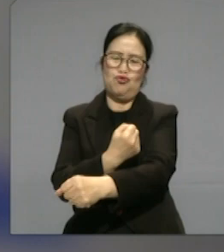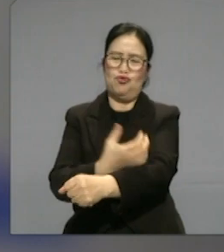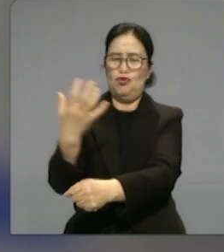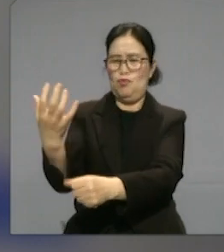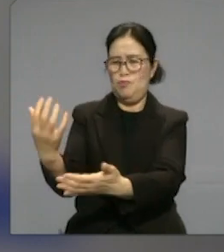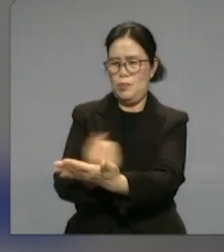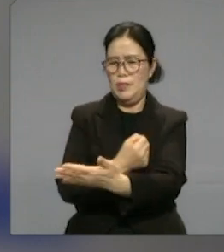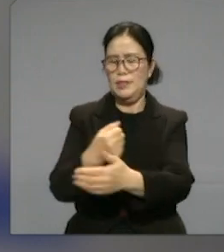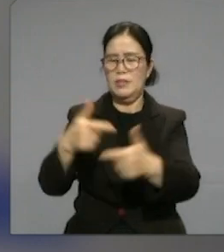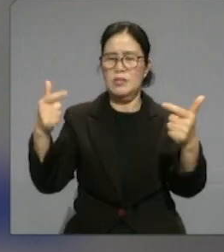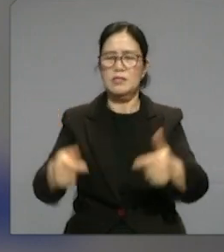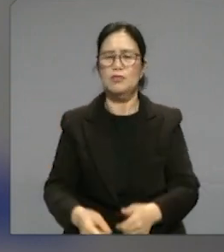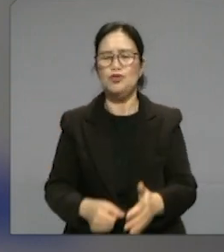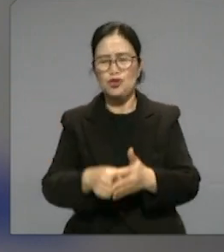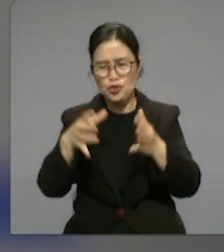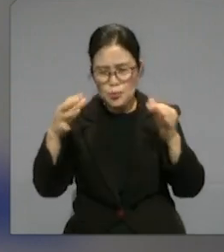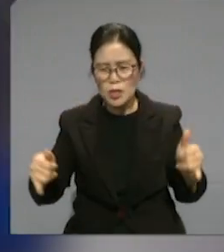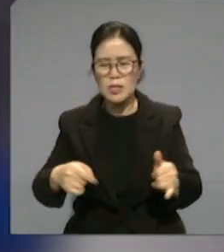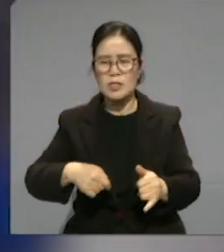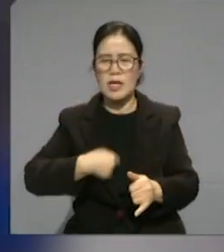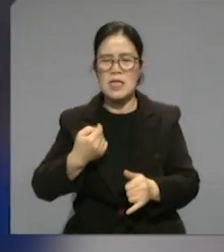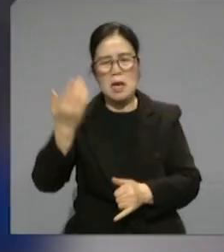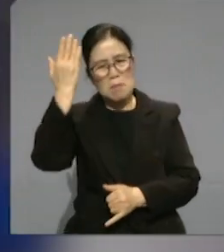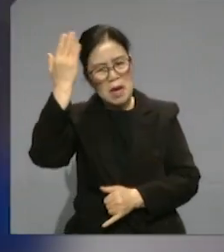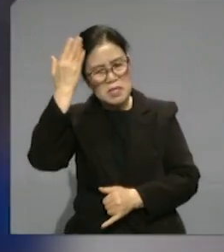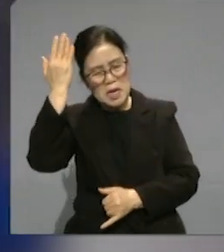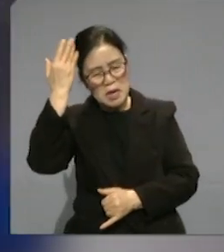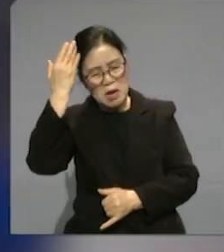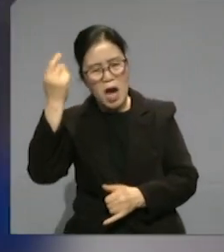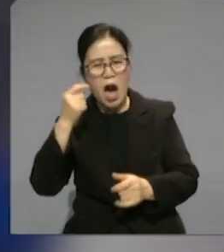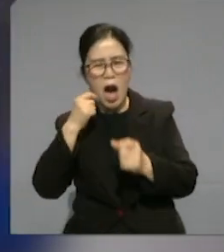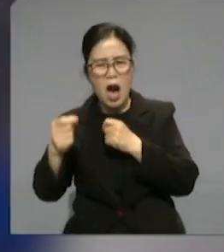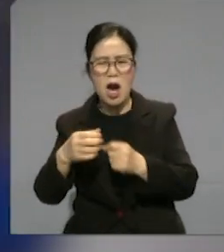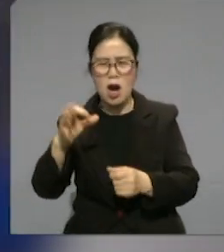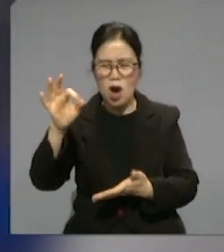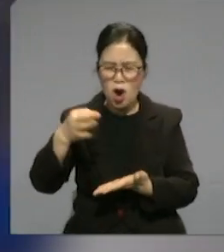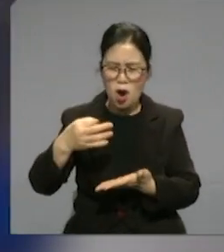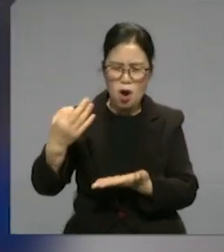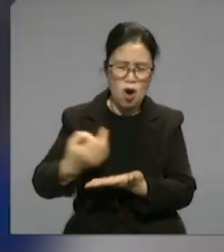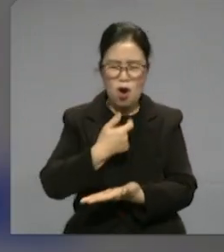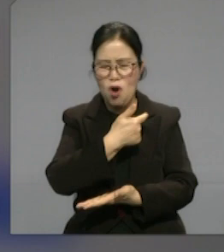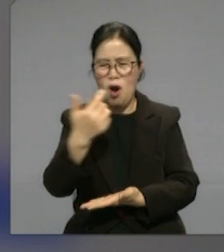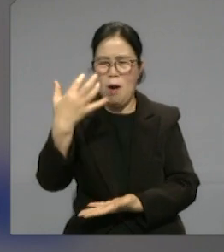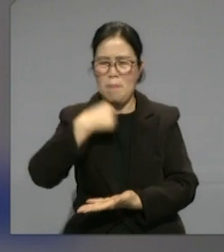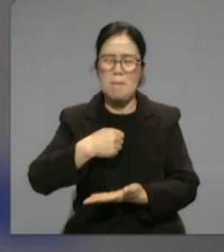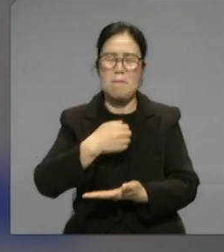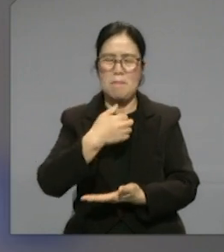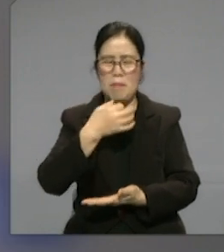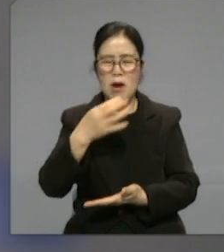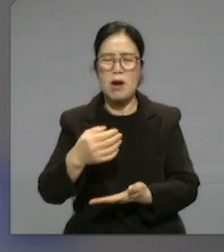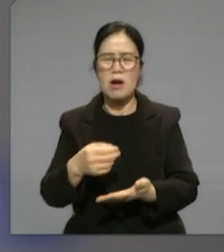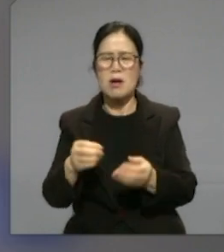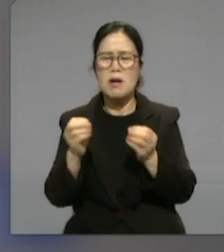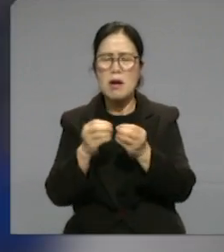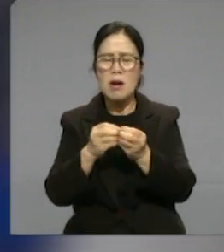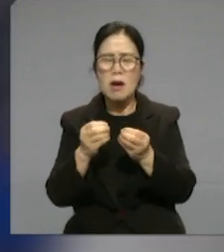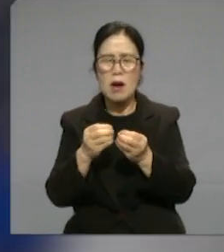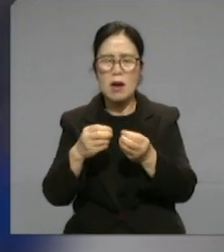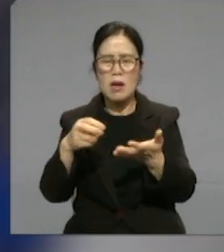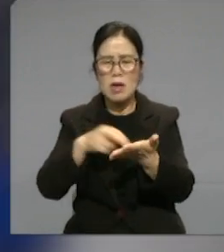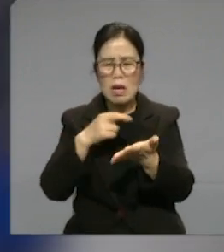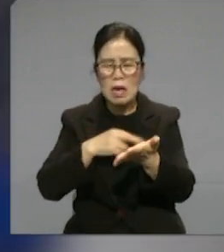늘었습니다 유명인 혹은 자신을 박사라 사칭한 뒤 고수익을 미끼로 투자금을 요구하는 유사수신 사기 피해도